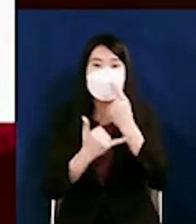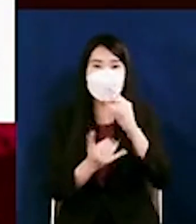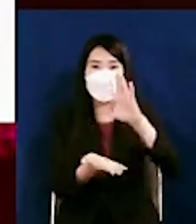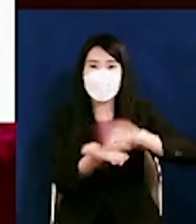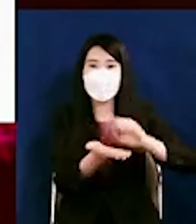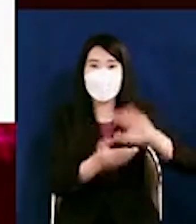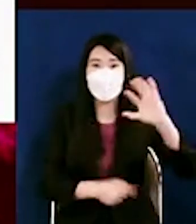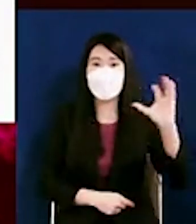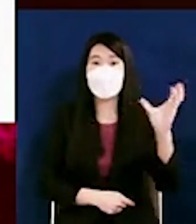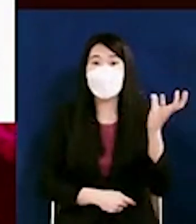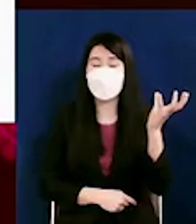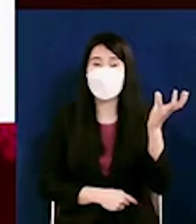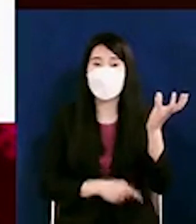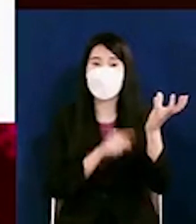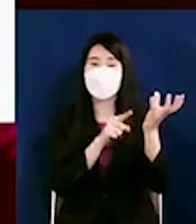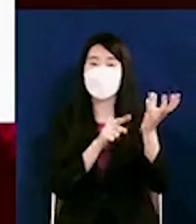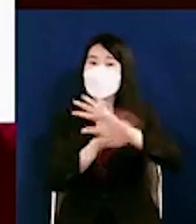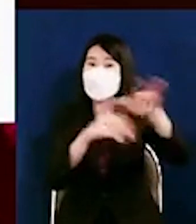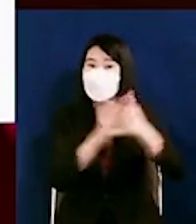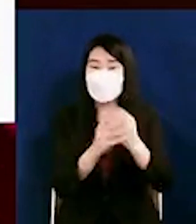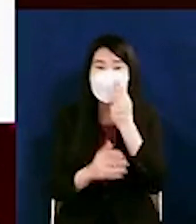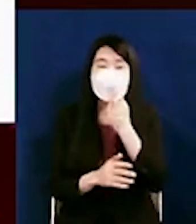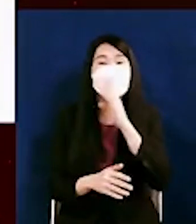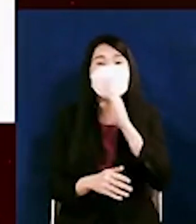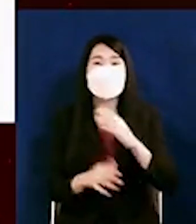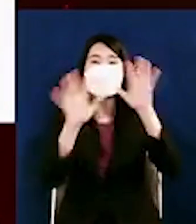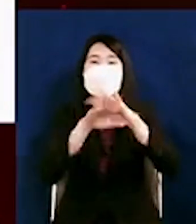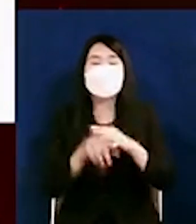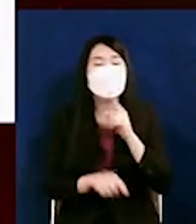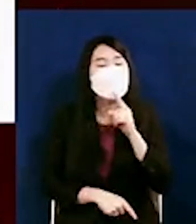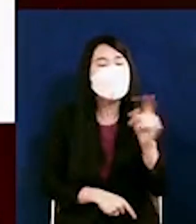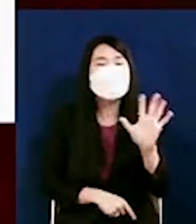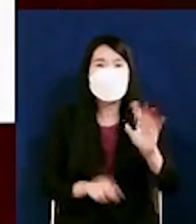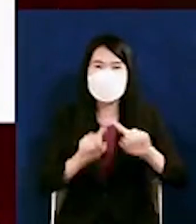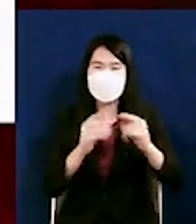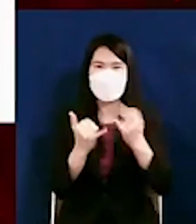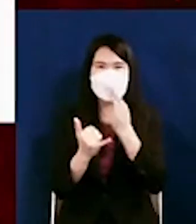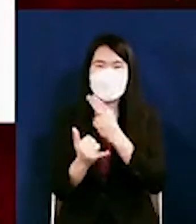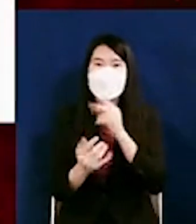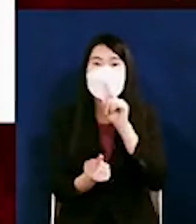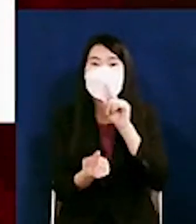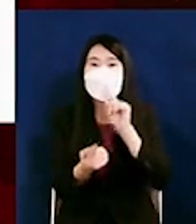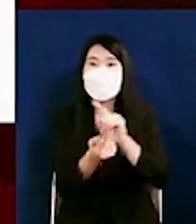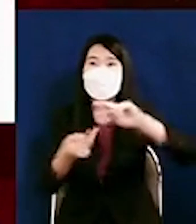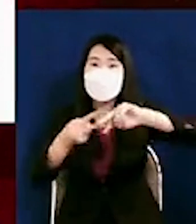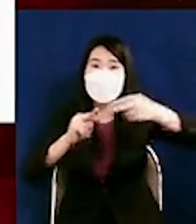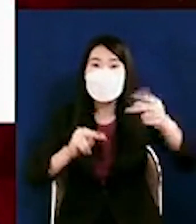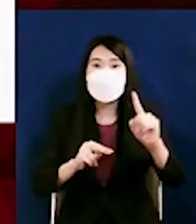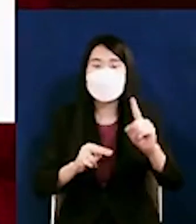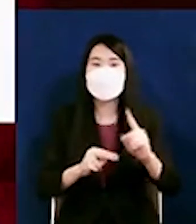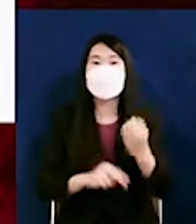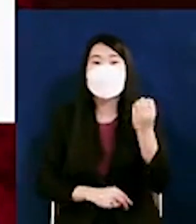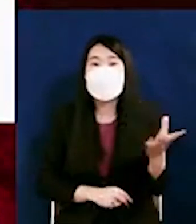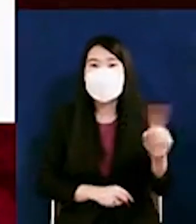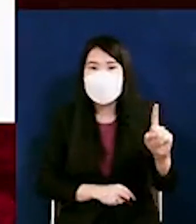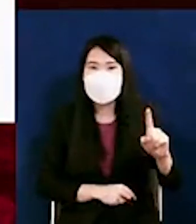ที่จะไปอะไรเรื่องของประเทศเพื่อนบ้านนะแต่ว่ามันพบข้อเท็จจริงว่าพบอยู่ในประเทศกัมพูช